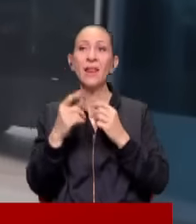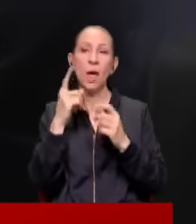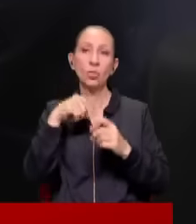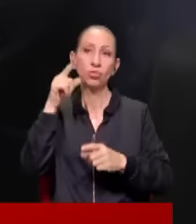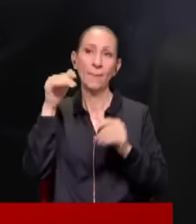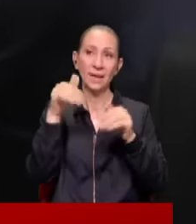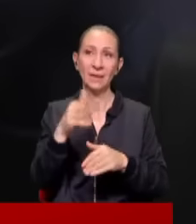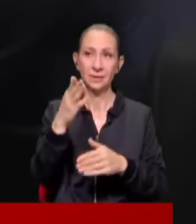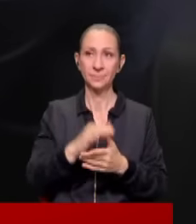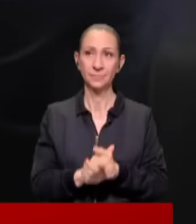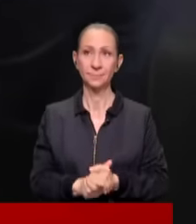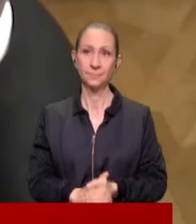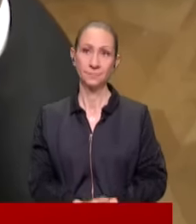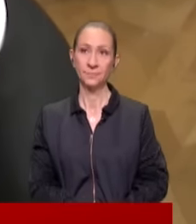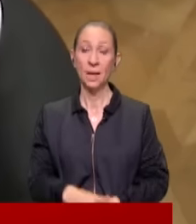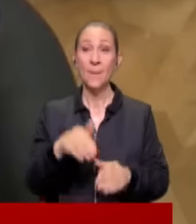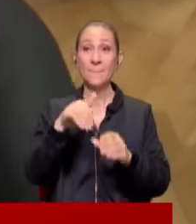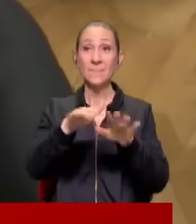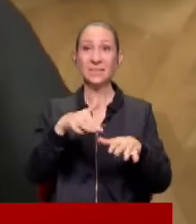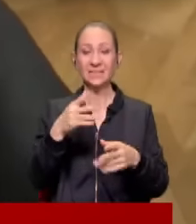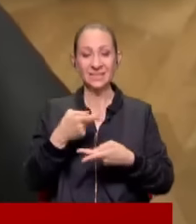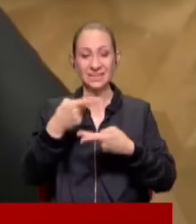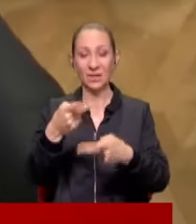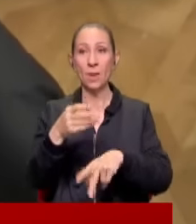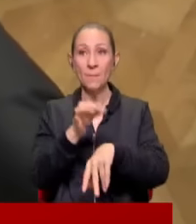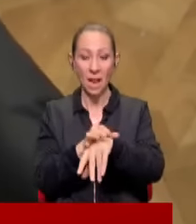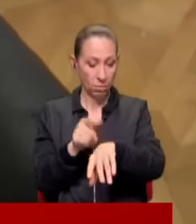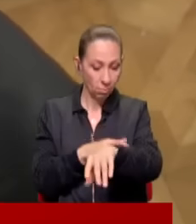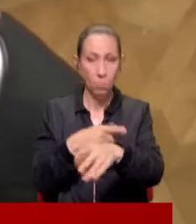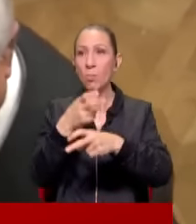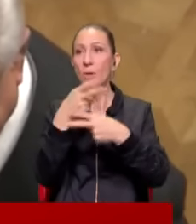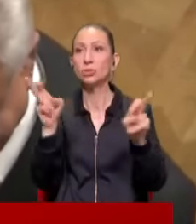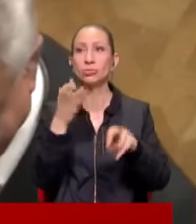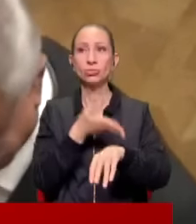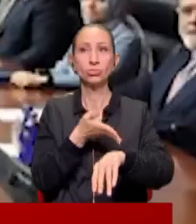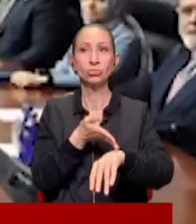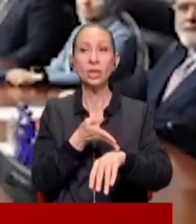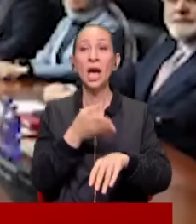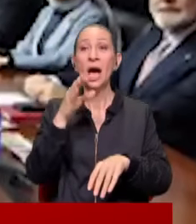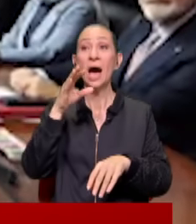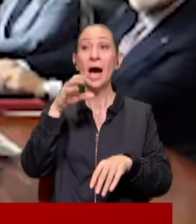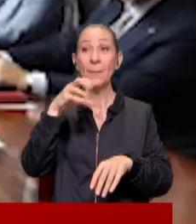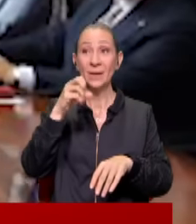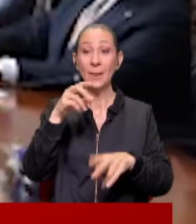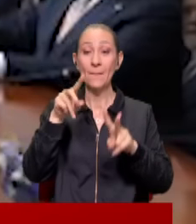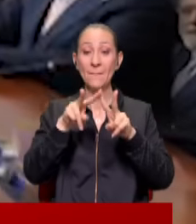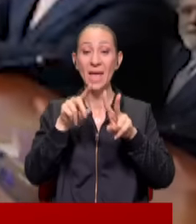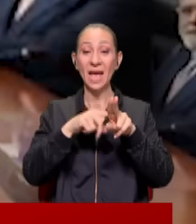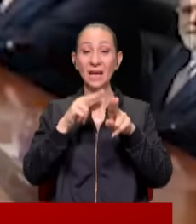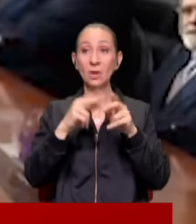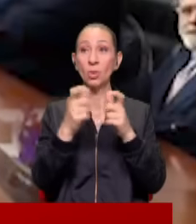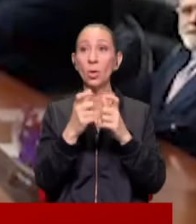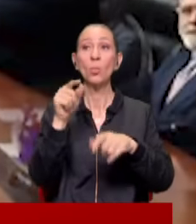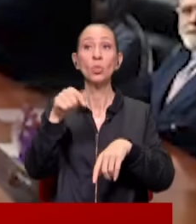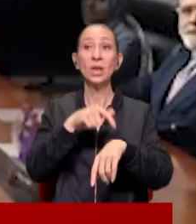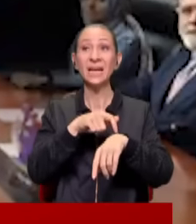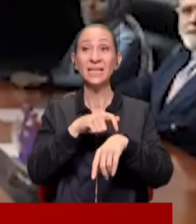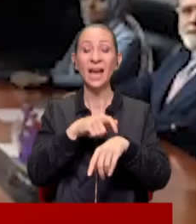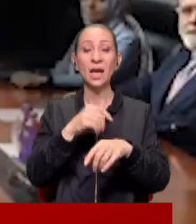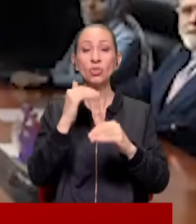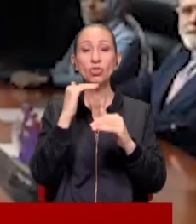geldi. Meclis resepsiyonunda bileği boştu Yenişehirlioğlu'nun. AK Parti MYK toplantısında kolunda bugüne